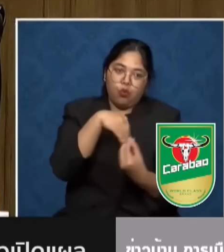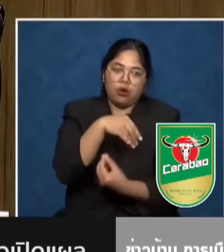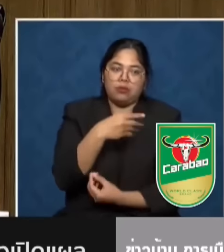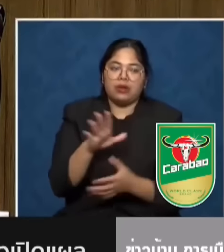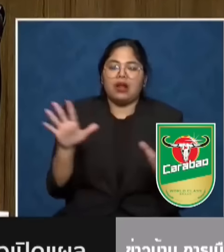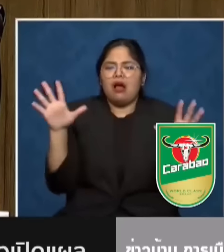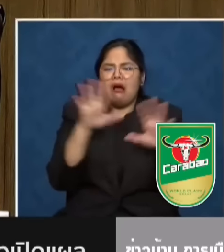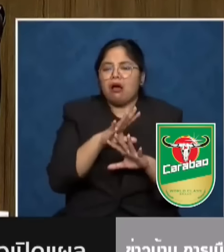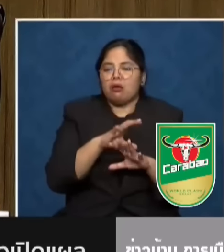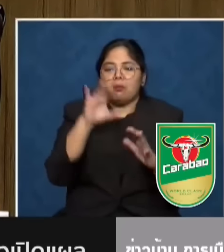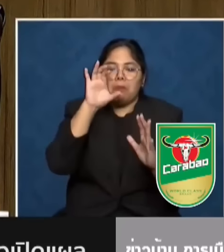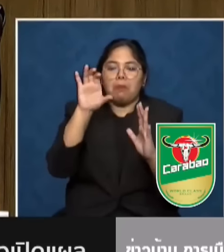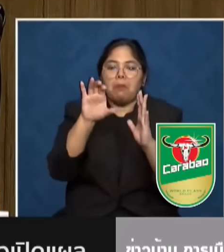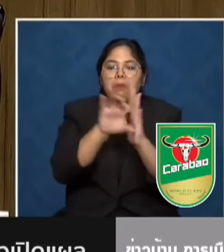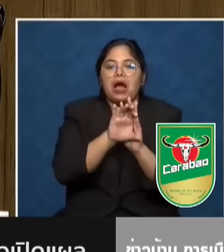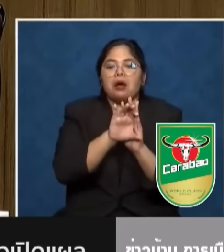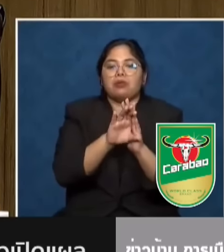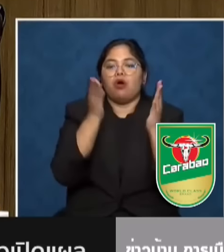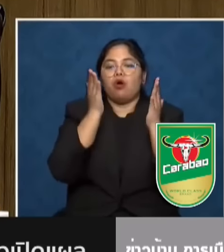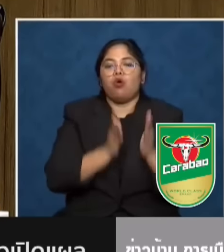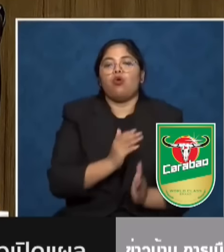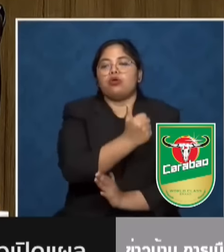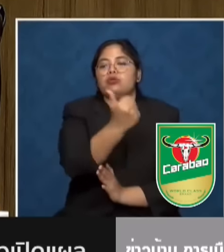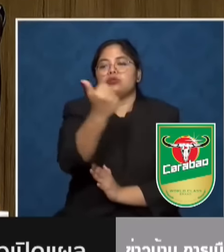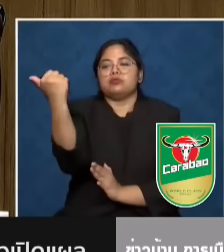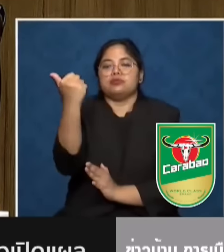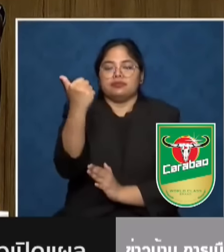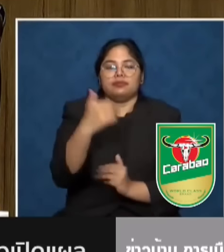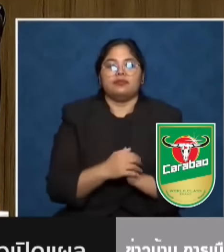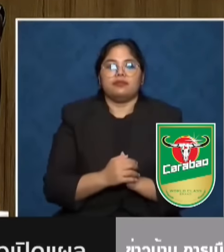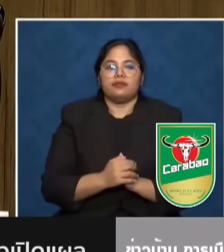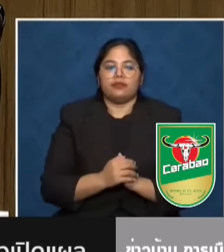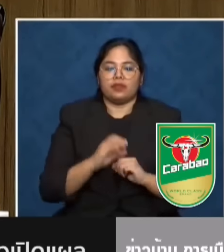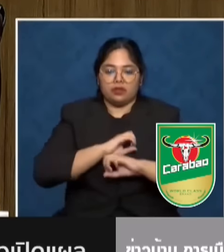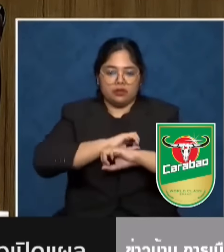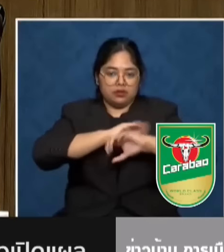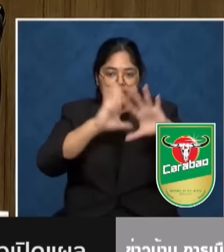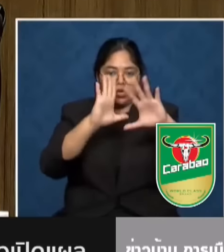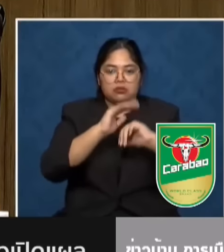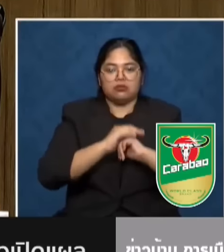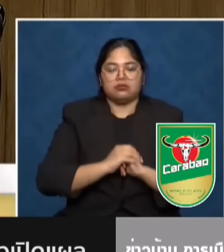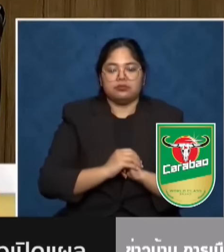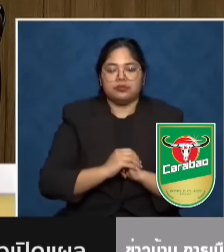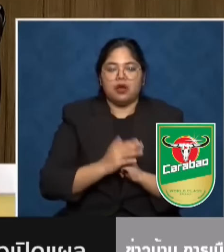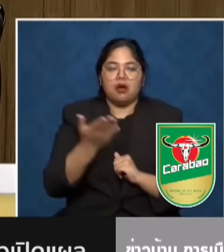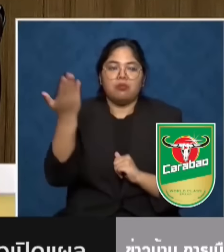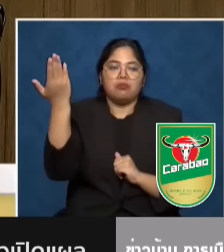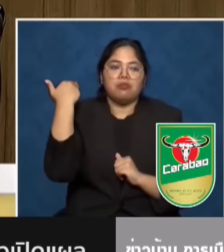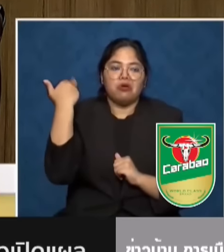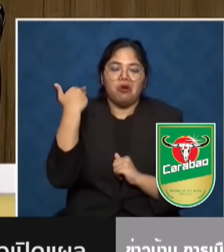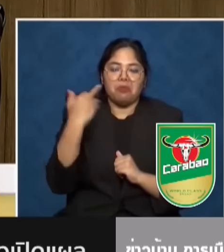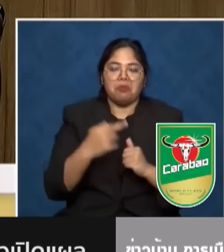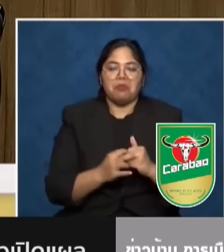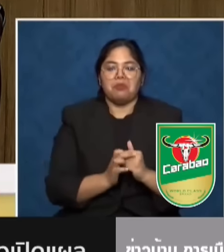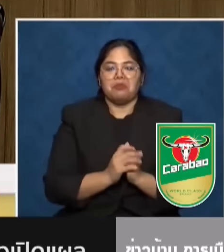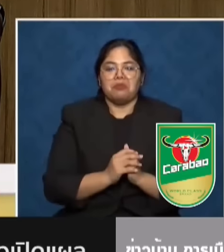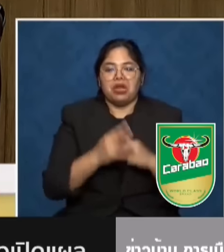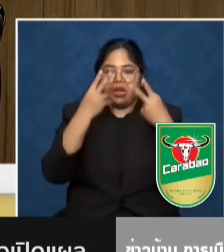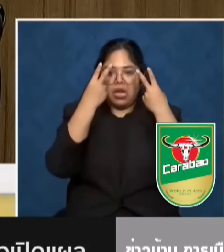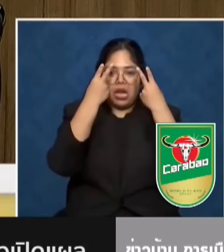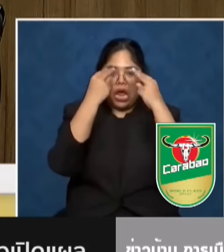ของบุคคลภายนอกชัดเจนผมไม่นึกไม่ฝันว่าคนระดับอดีตรองนายกหัวหน้าพรรคการเมืองหนึ่